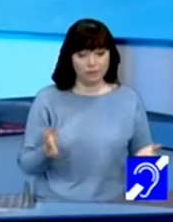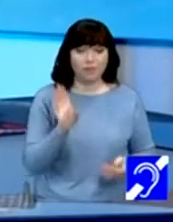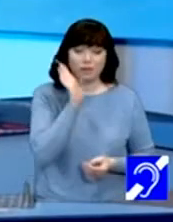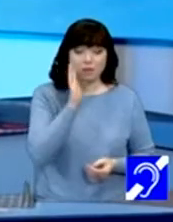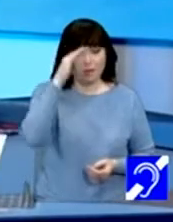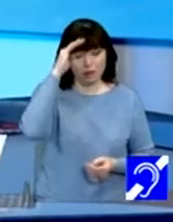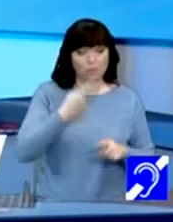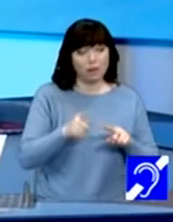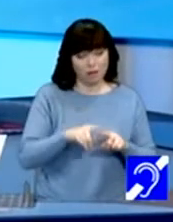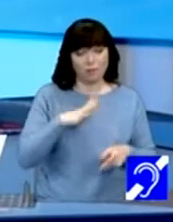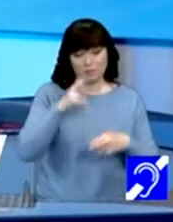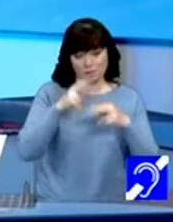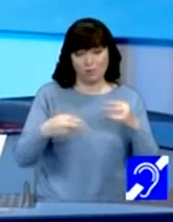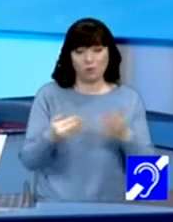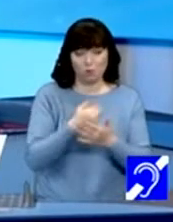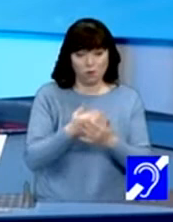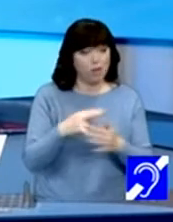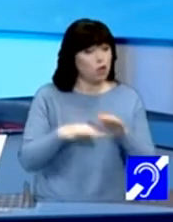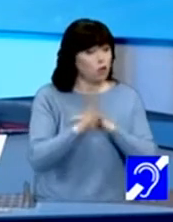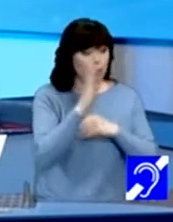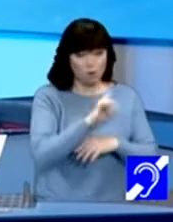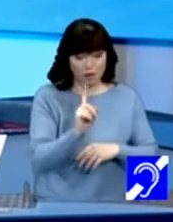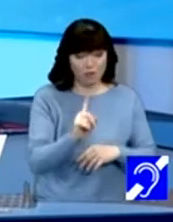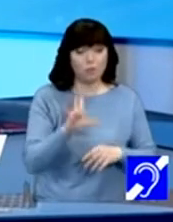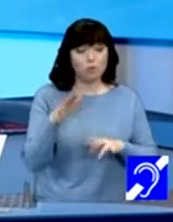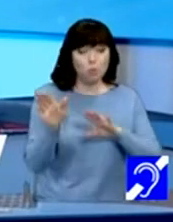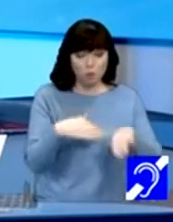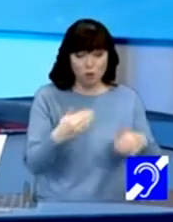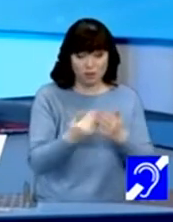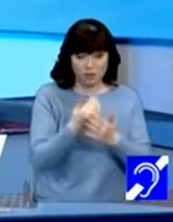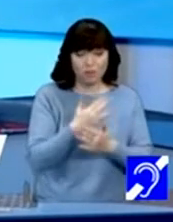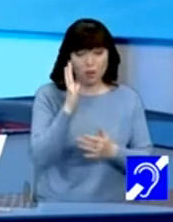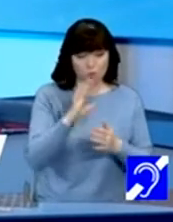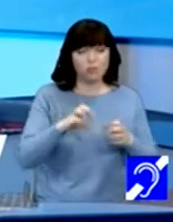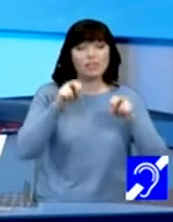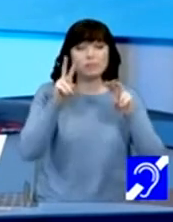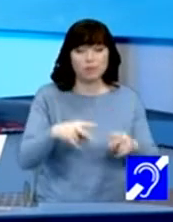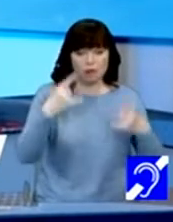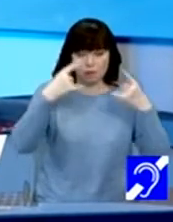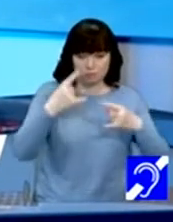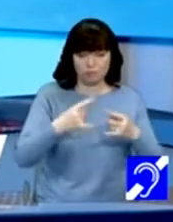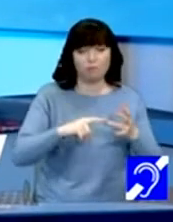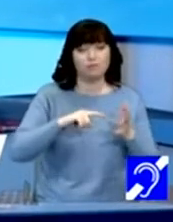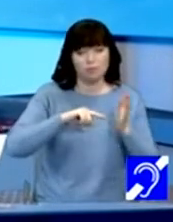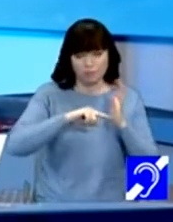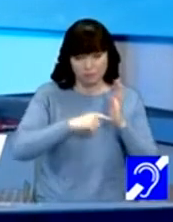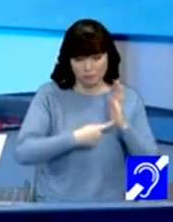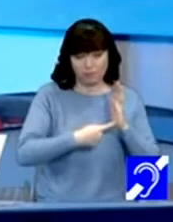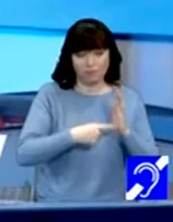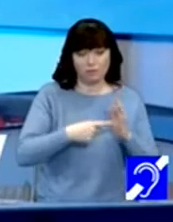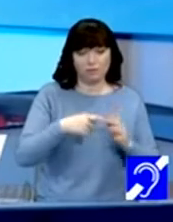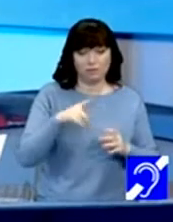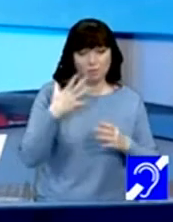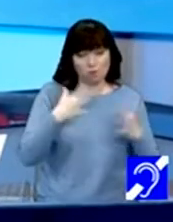Doamnelor și domnilor, acestea au fost știrile. Nu plecați departe, pentru că după telejurnal urmează o ediție specială moderată de Mădălin Necșuțu. Mai